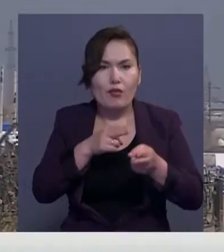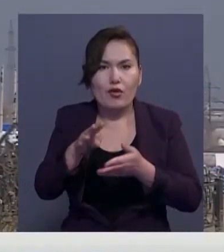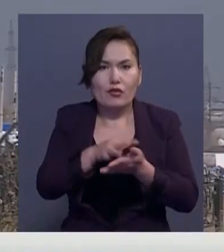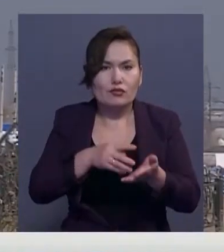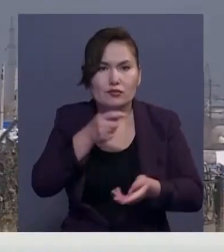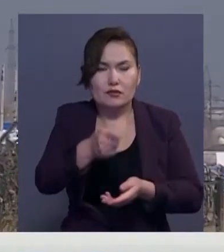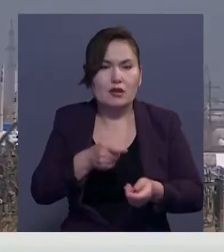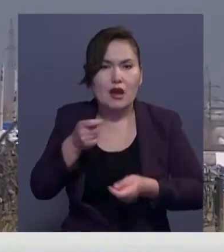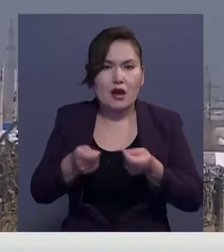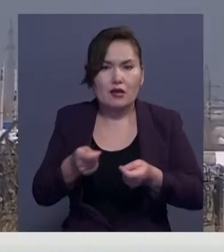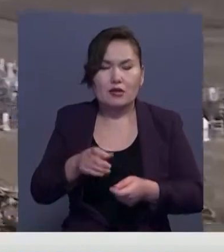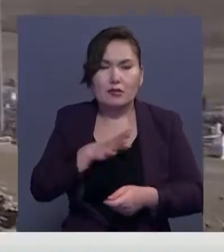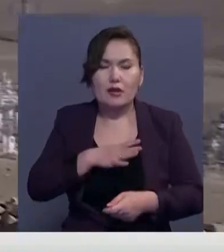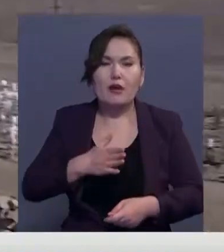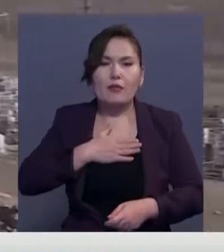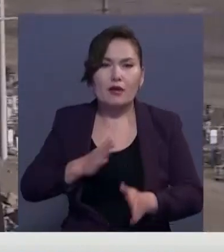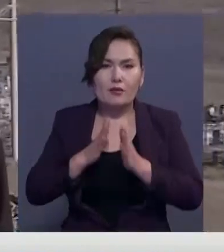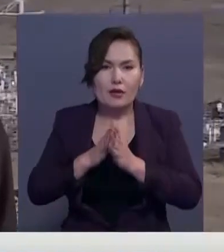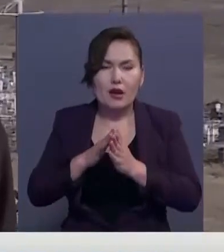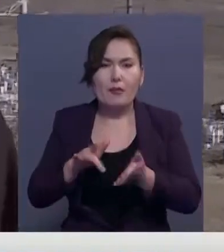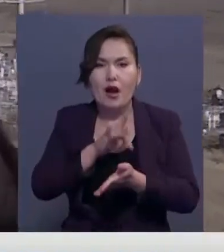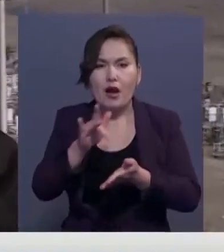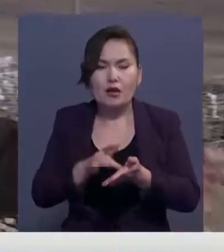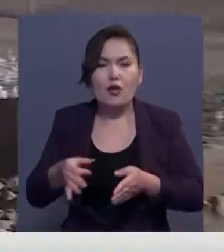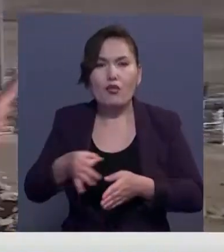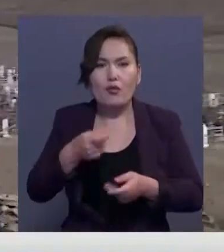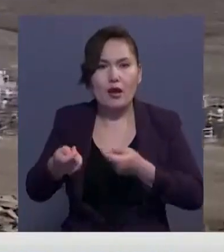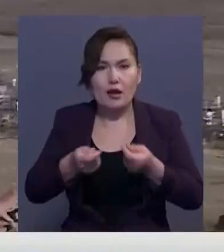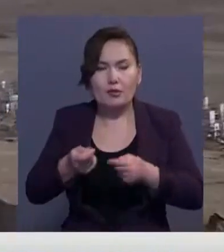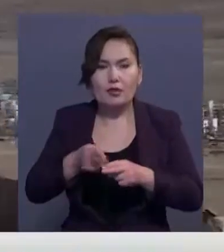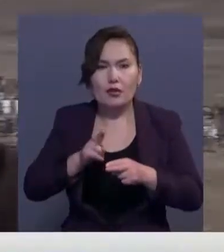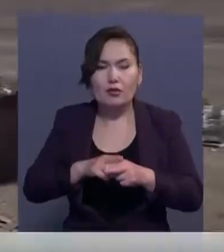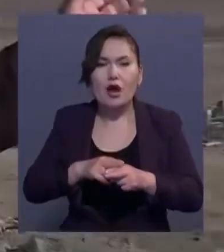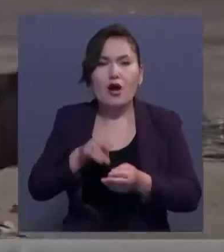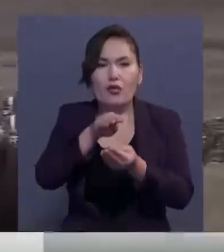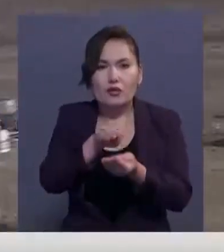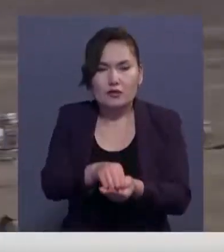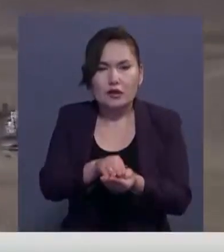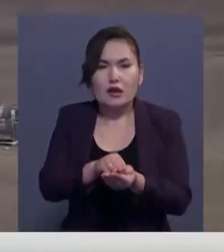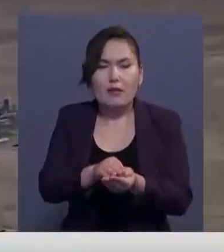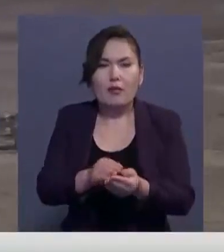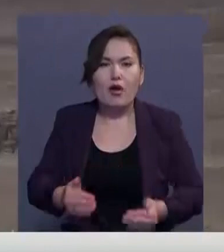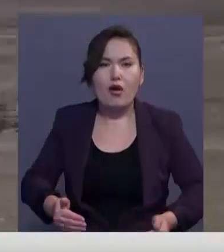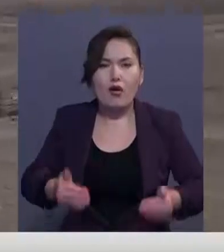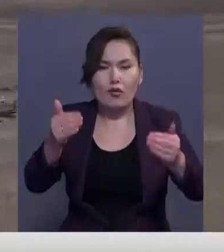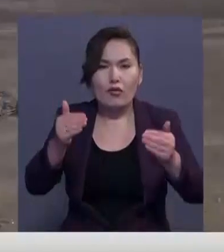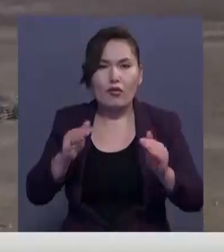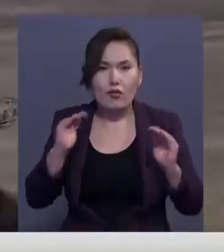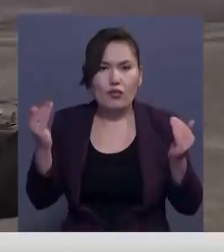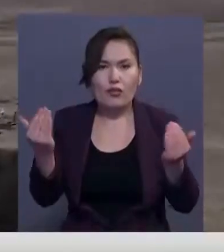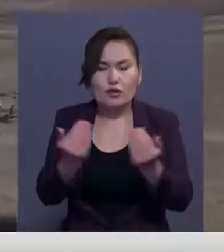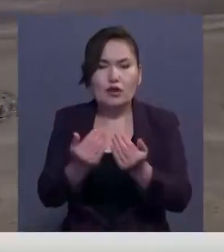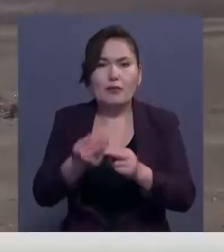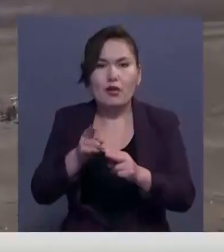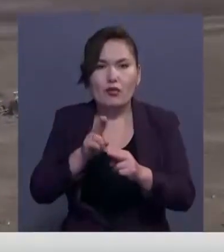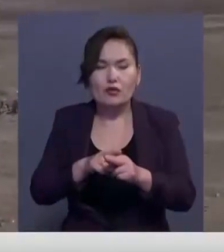барған. Біздің сұранатымыз қалалық облыс әкімдерден мынаны қоршап, осыған жаңағы бұдан